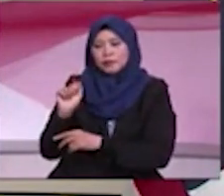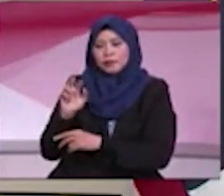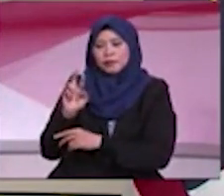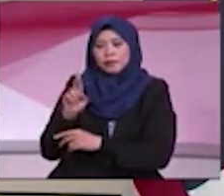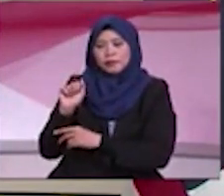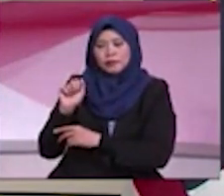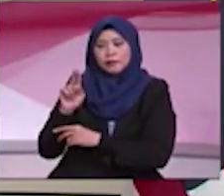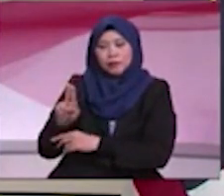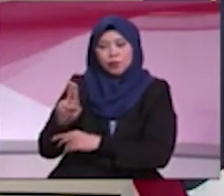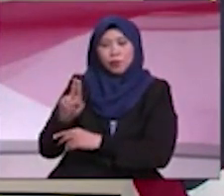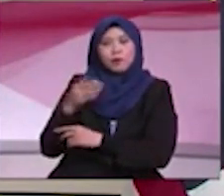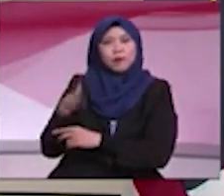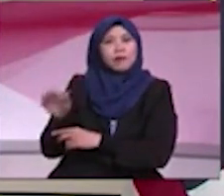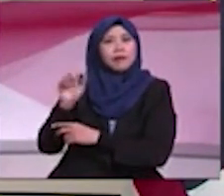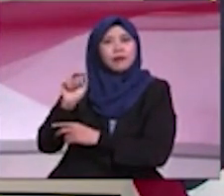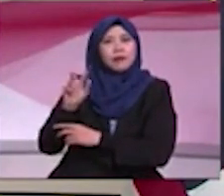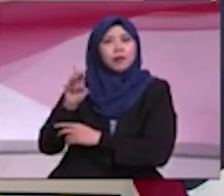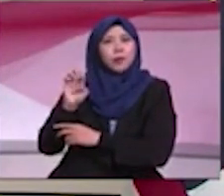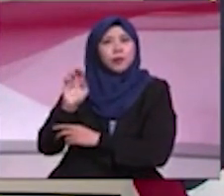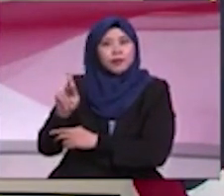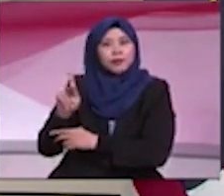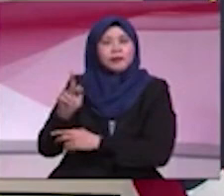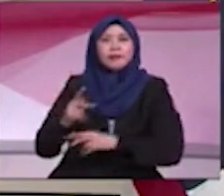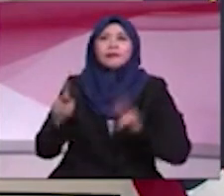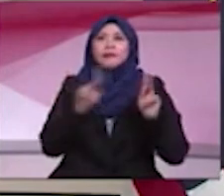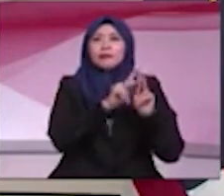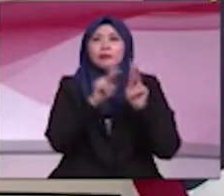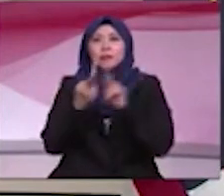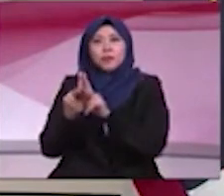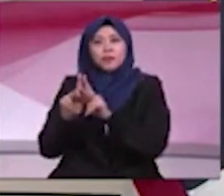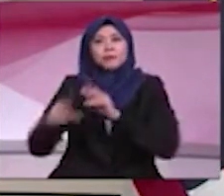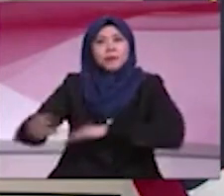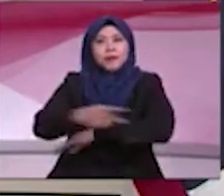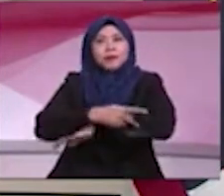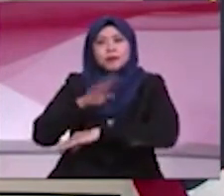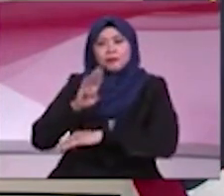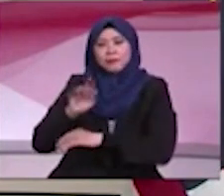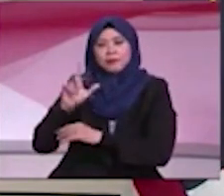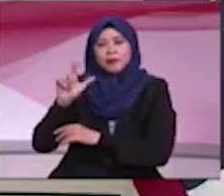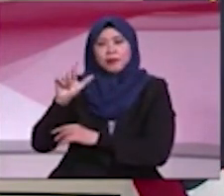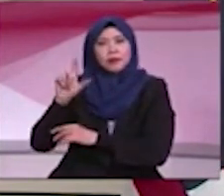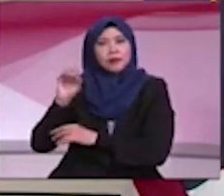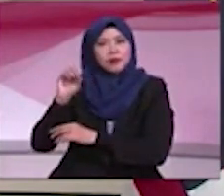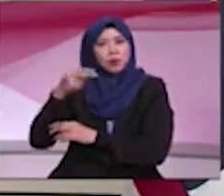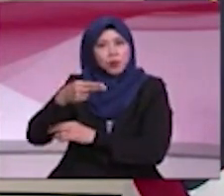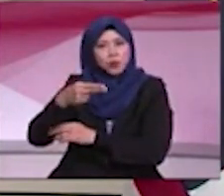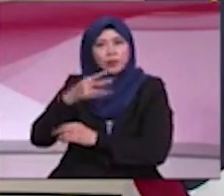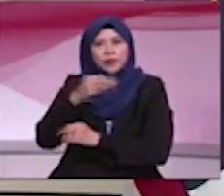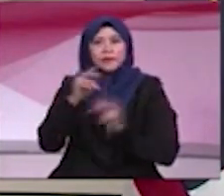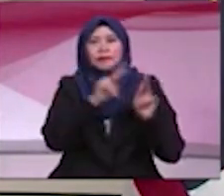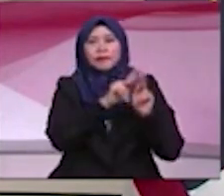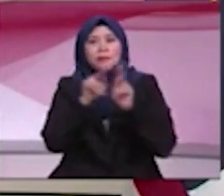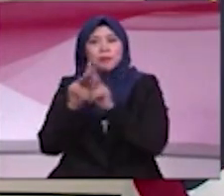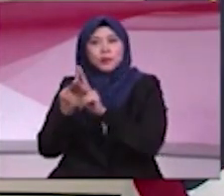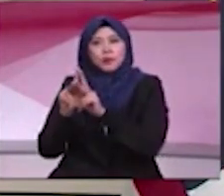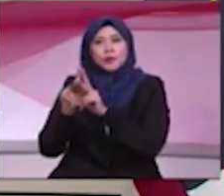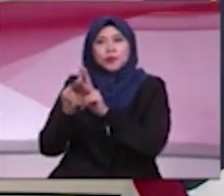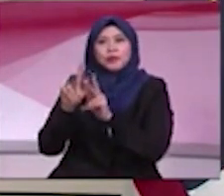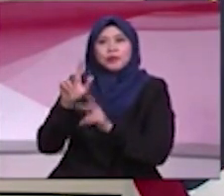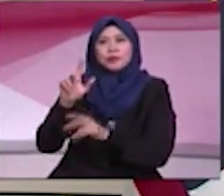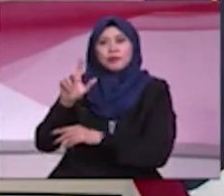aw kampung Padang baluh dan Kampung Lepan kejo